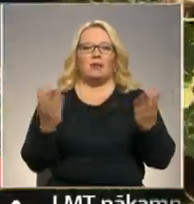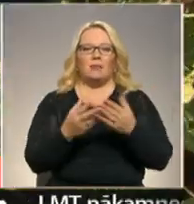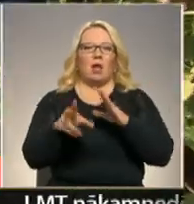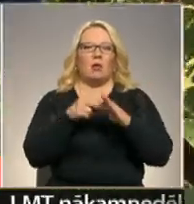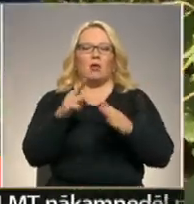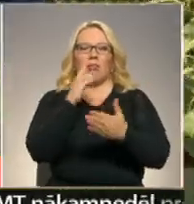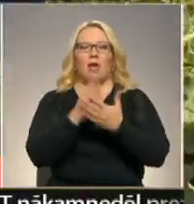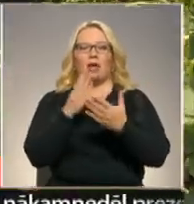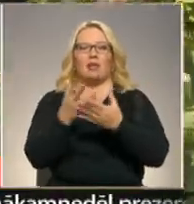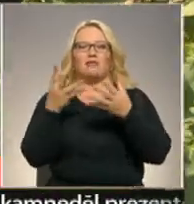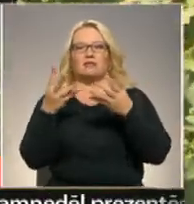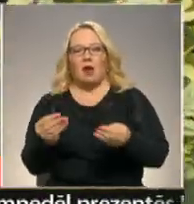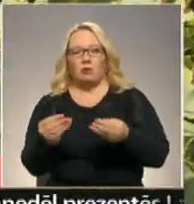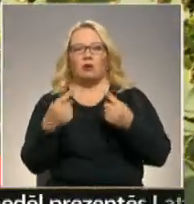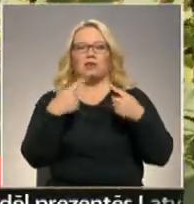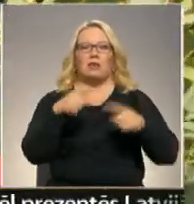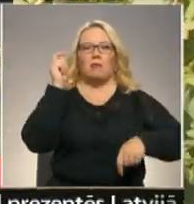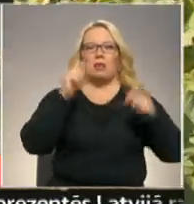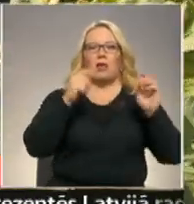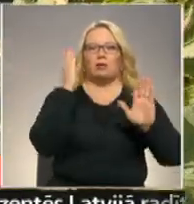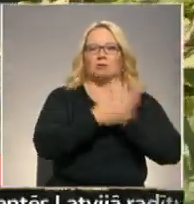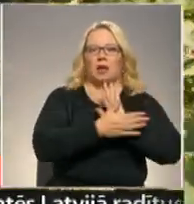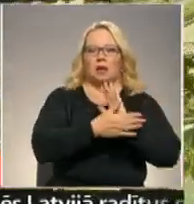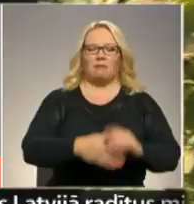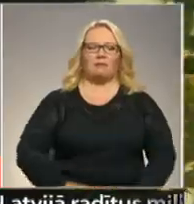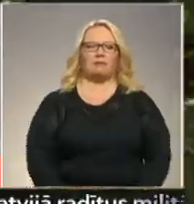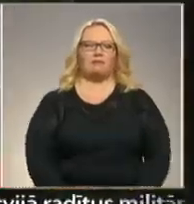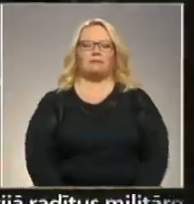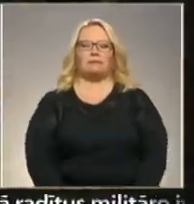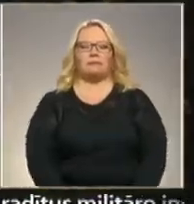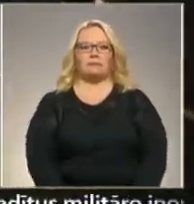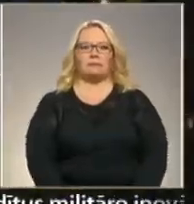negatavs jau sapuvis, citam lietus neskādē. Aiki Ince, Raivo Freimans, Latvijas televīzija.